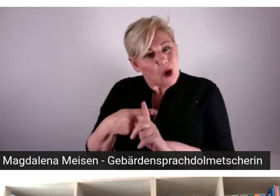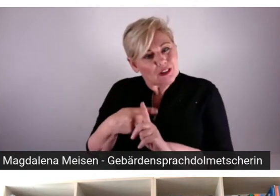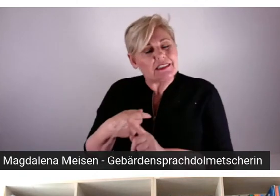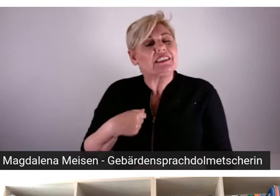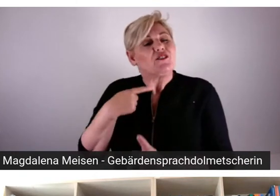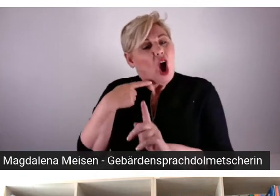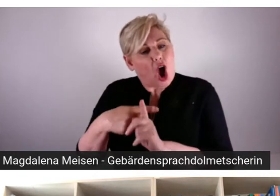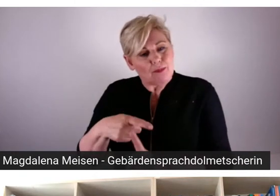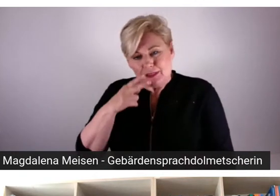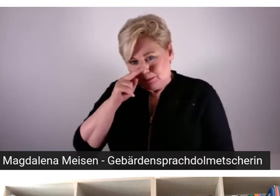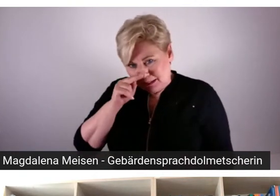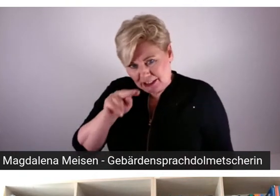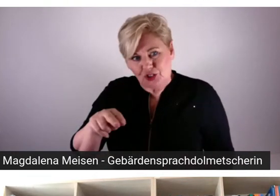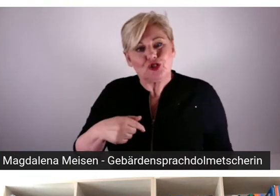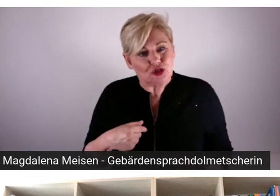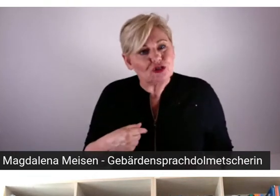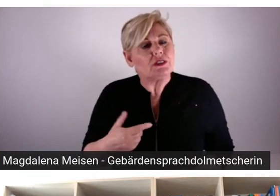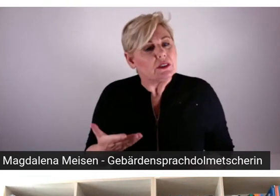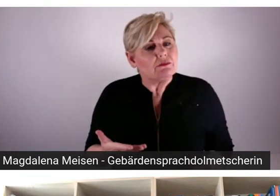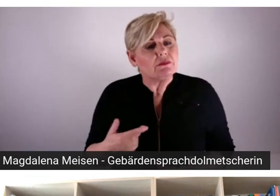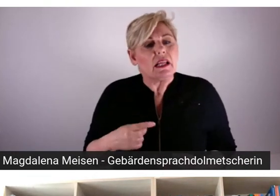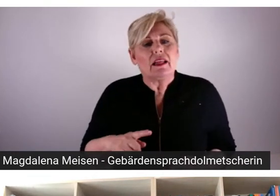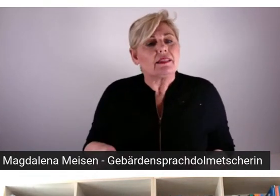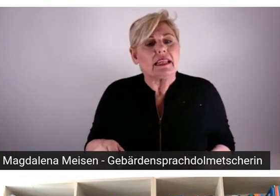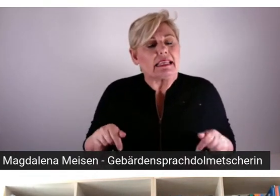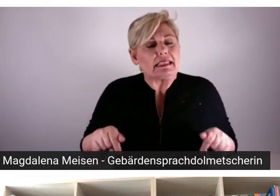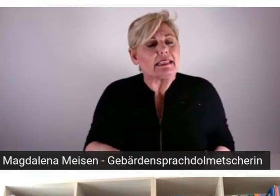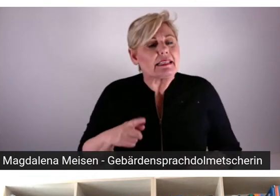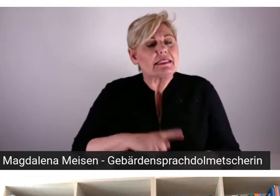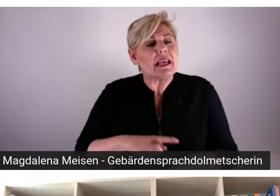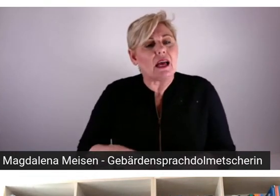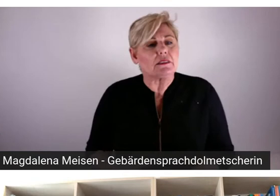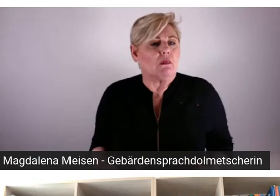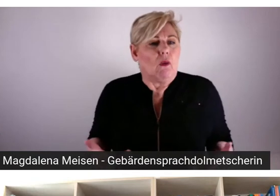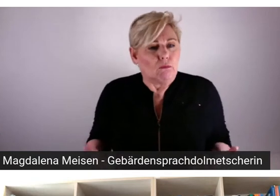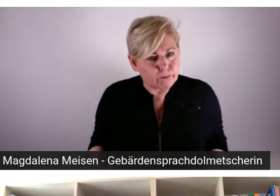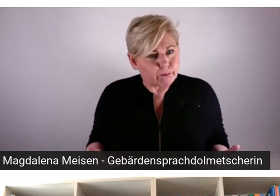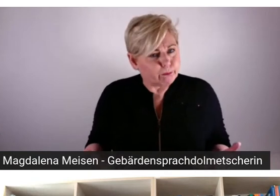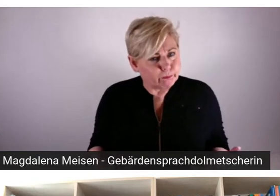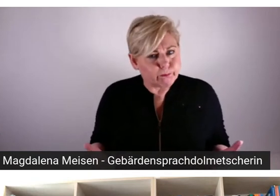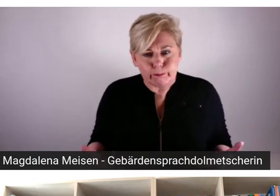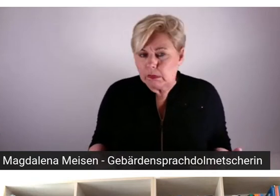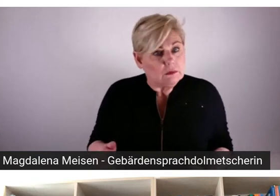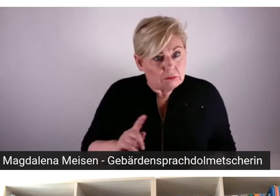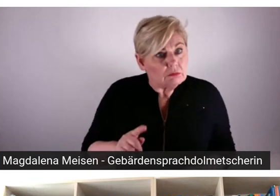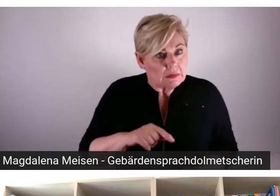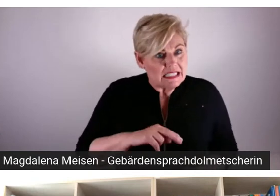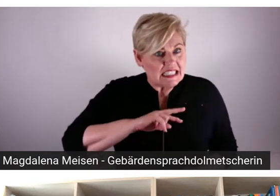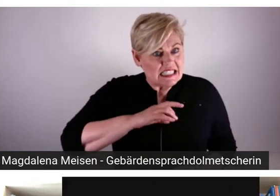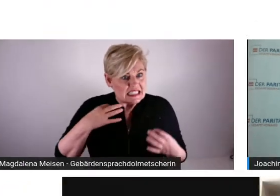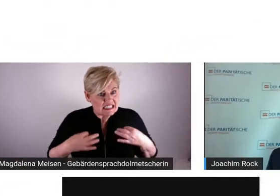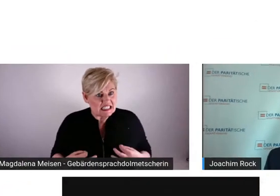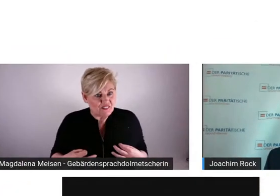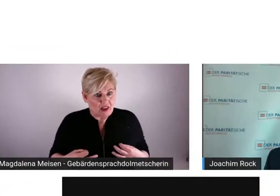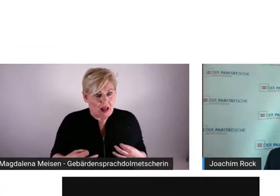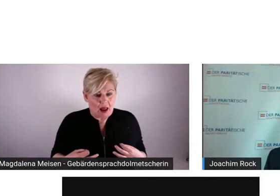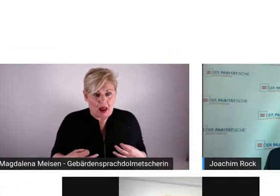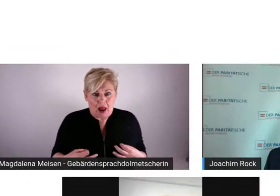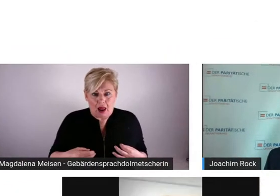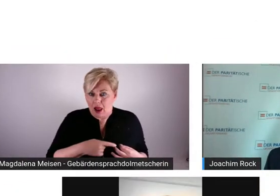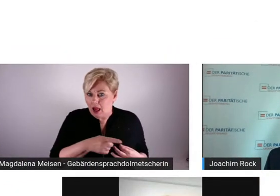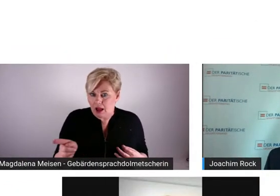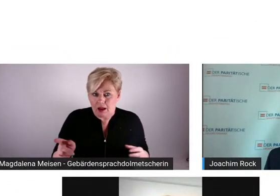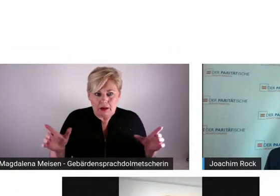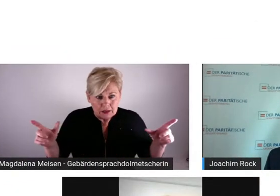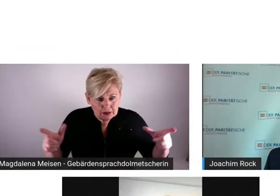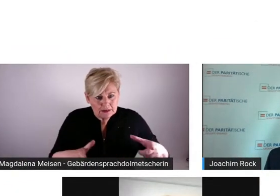macht, ist, dass wir nicht in bleiernen Zeiten leben, sondern dass das Engagement der Zivilgesellschaft vieler, vieler sozialer Bewegungen eigentlich